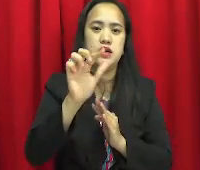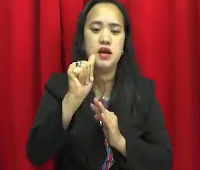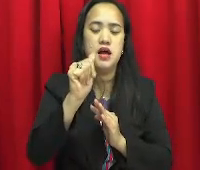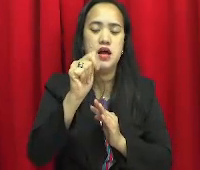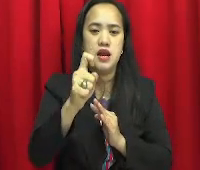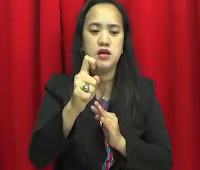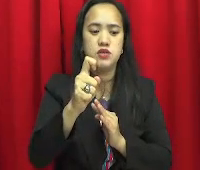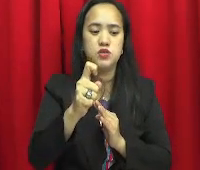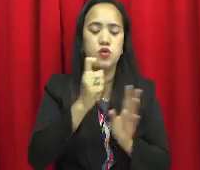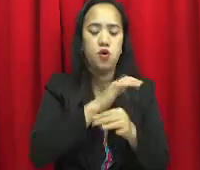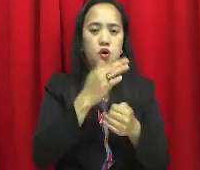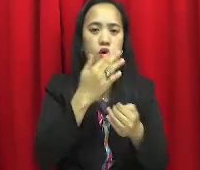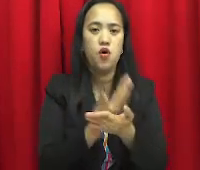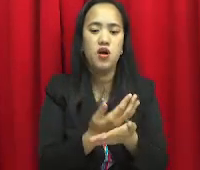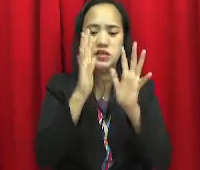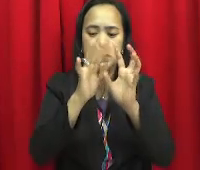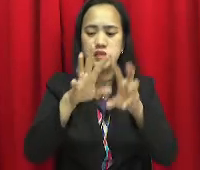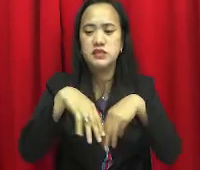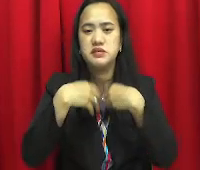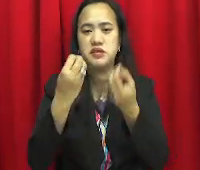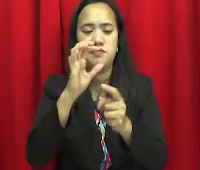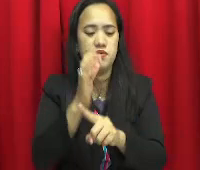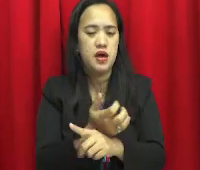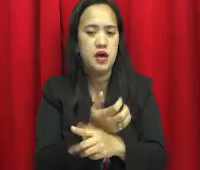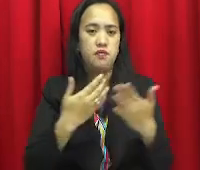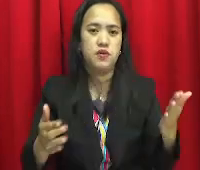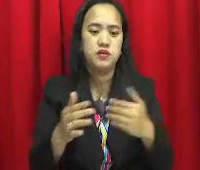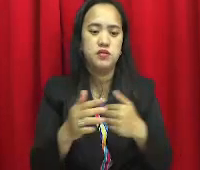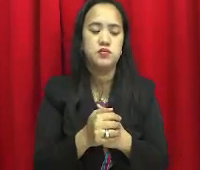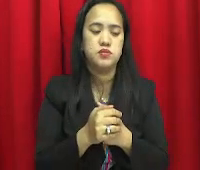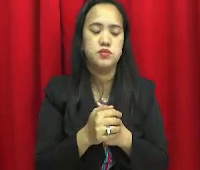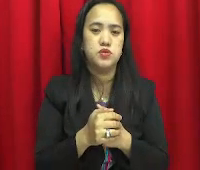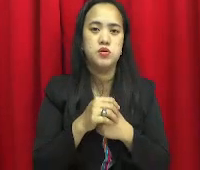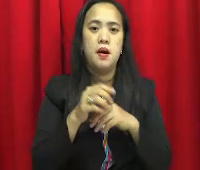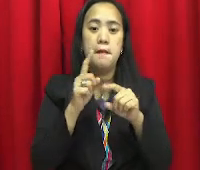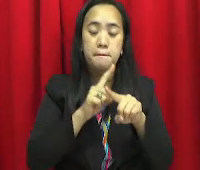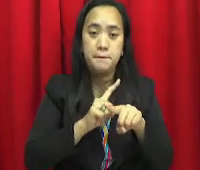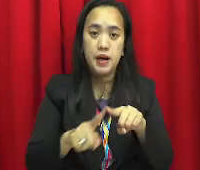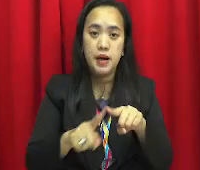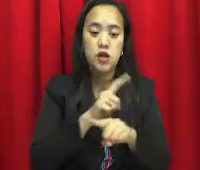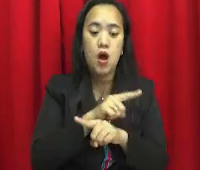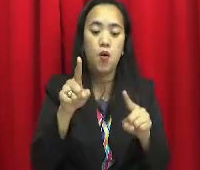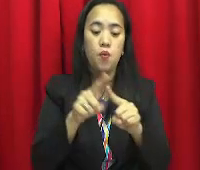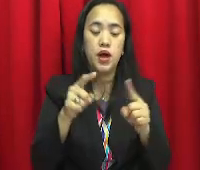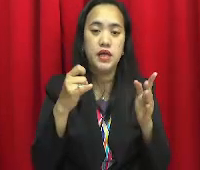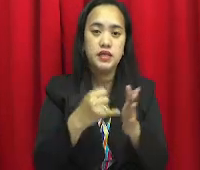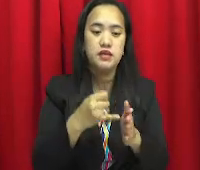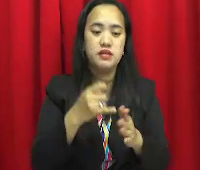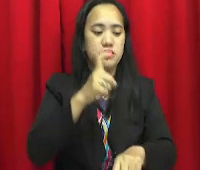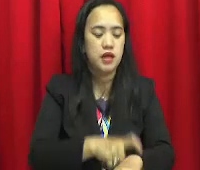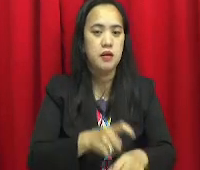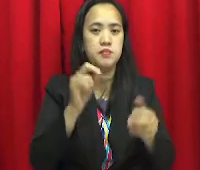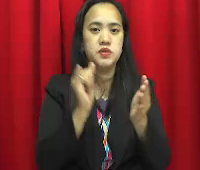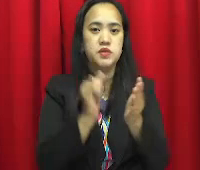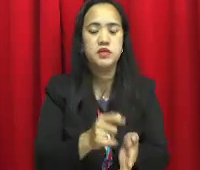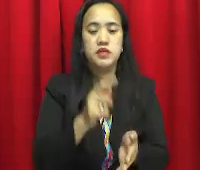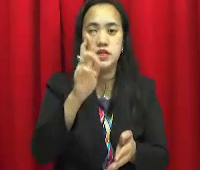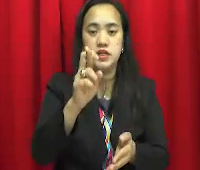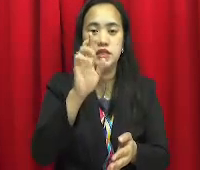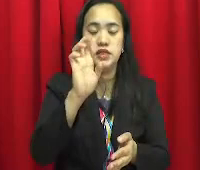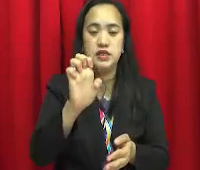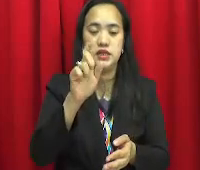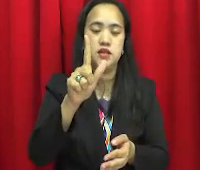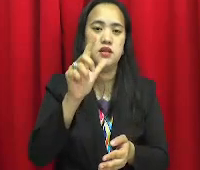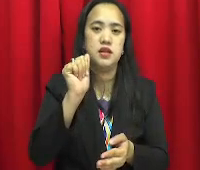kailan tayo nagre-relax, doon hindi nade-develop ang ating skill na maging maayos ang ating pamilya.